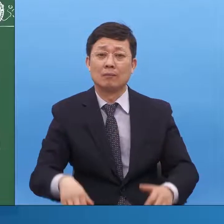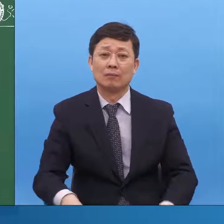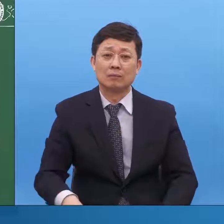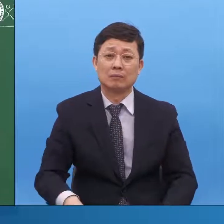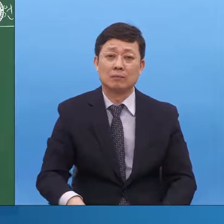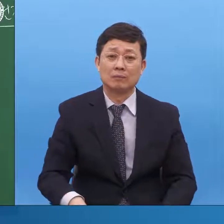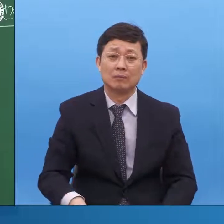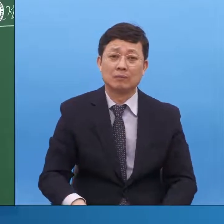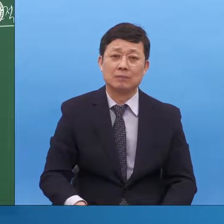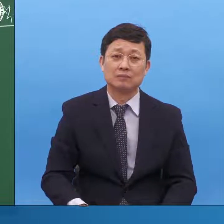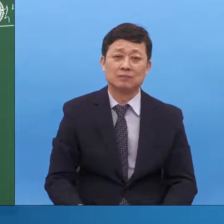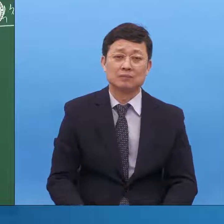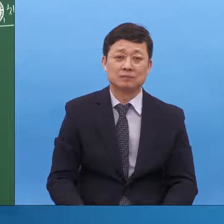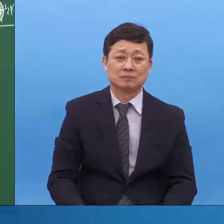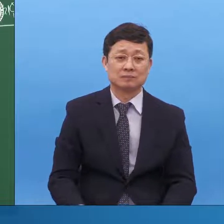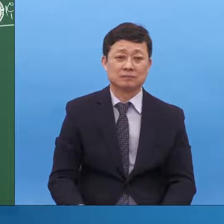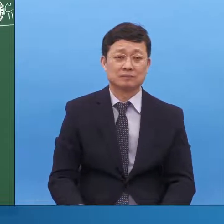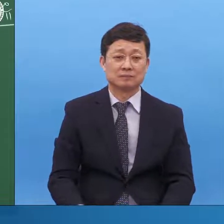유대인들은